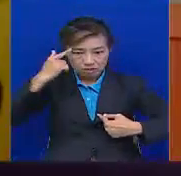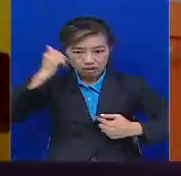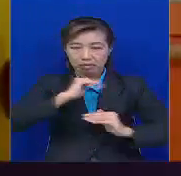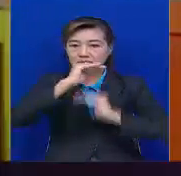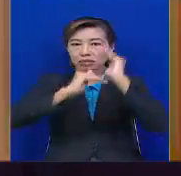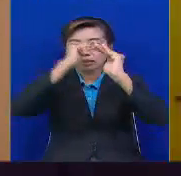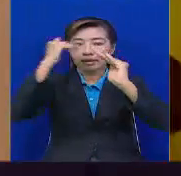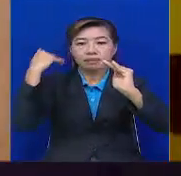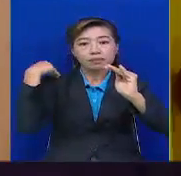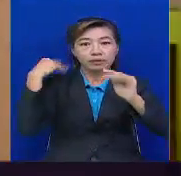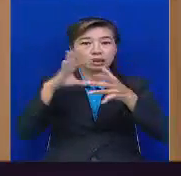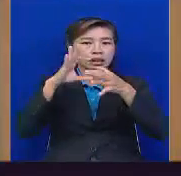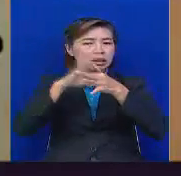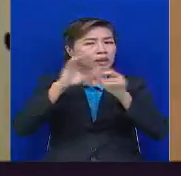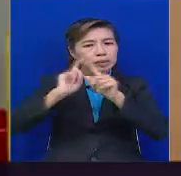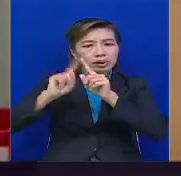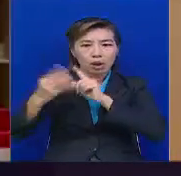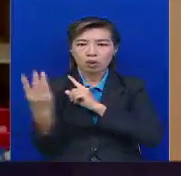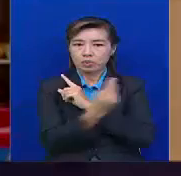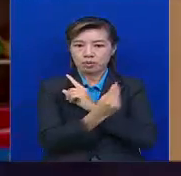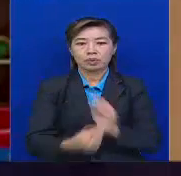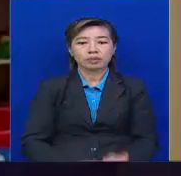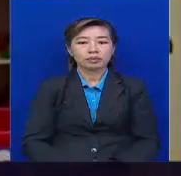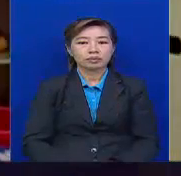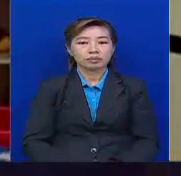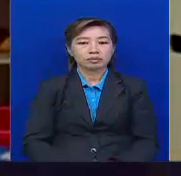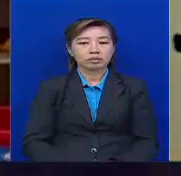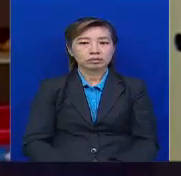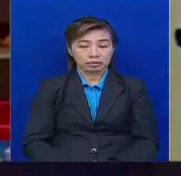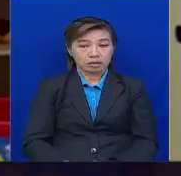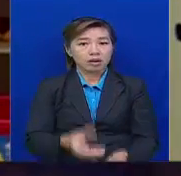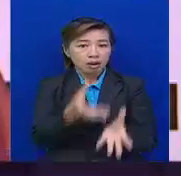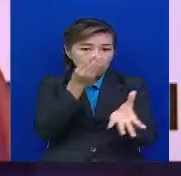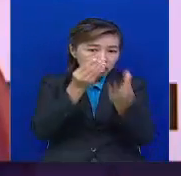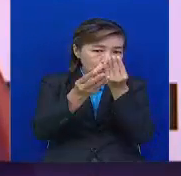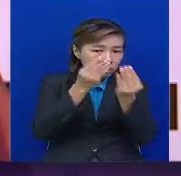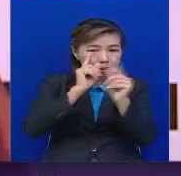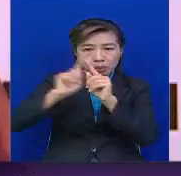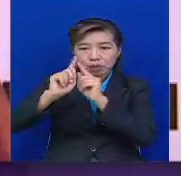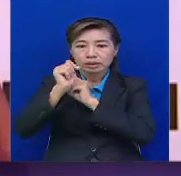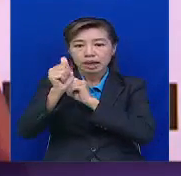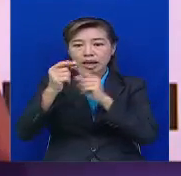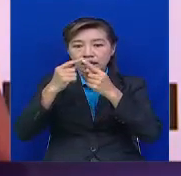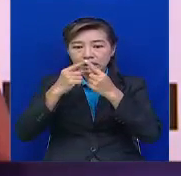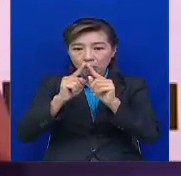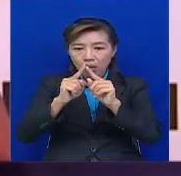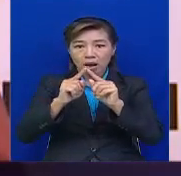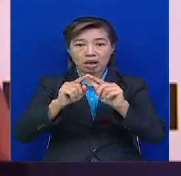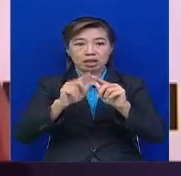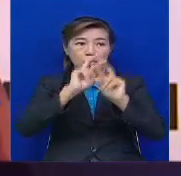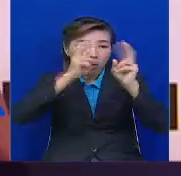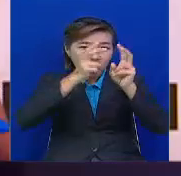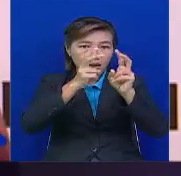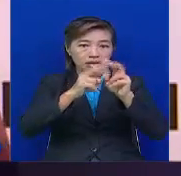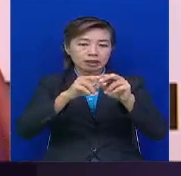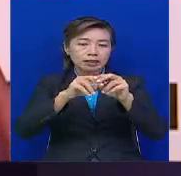ตลอดจนพัฒนาการด้านต่างๆอย่างรวดเร็ว ก็เรียนรู้ได้ทุกๆเรื่องเพียงแต่ว่าเรื่องที่จะย่อยให้กับเด็กจะเ